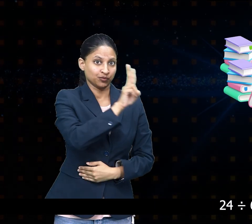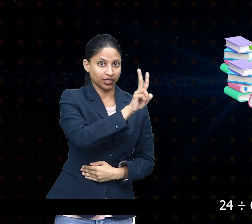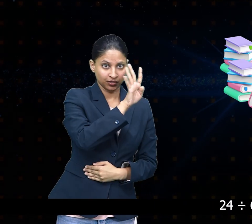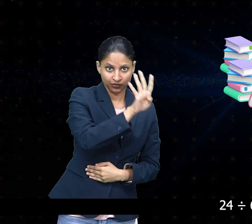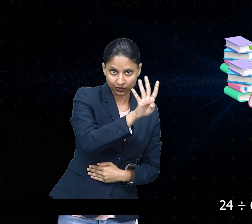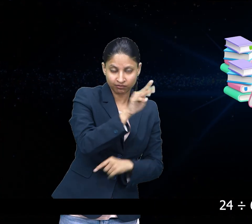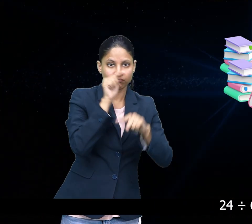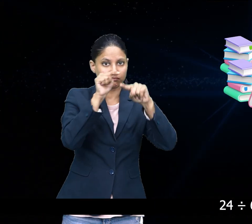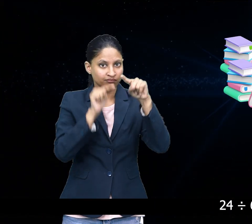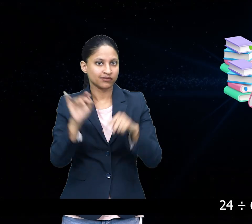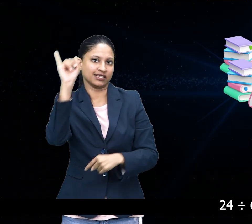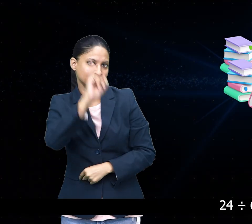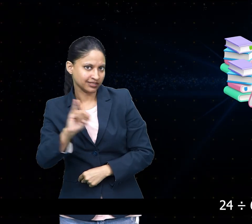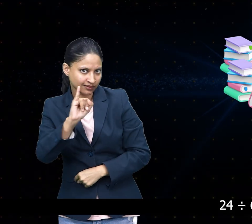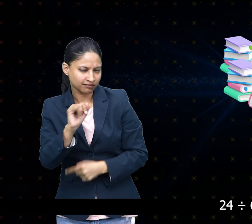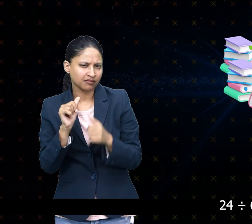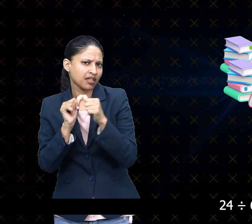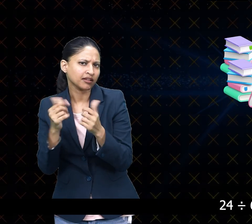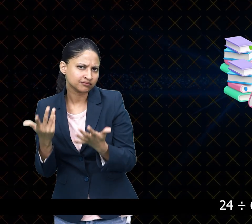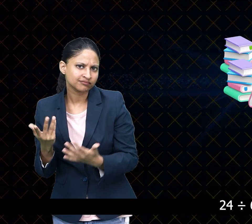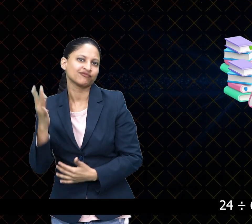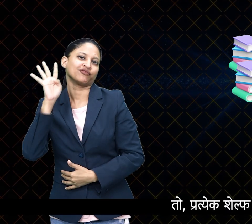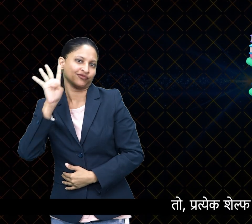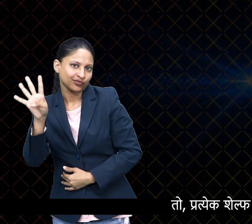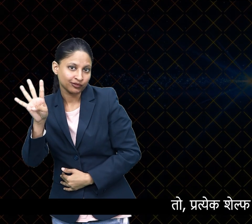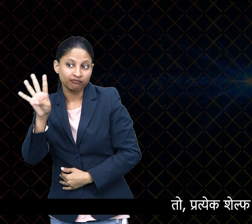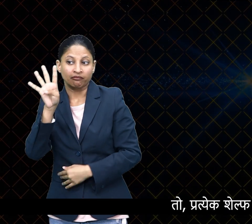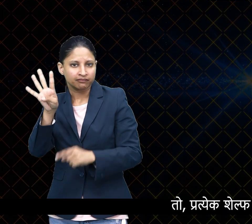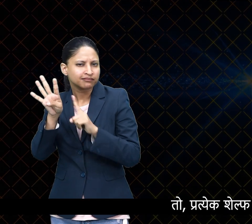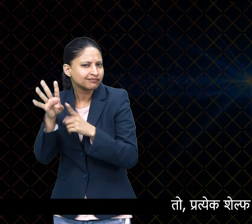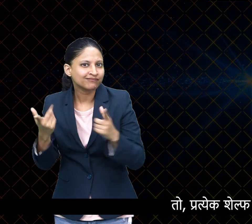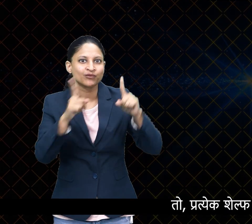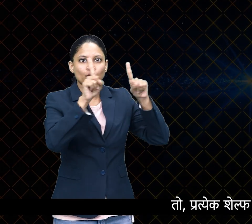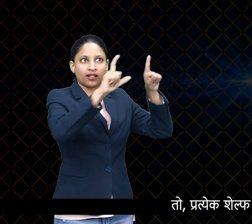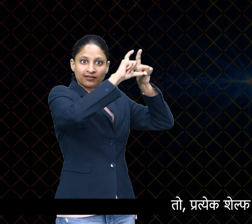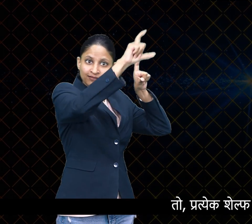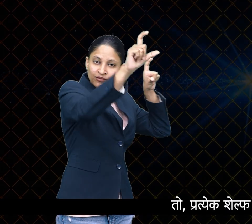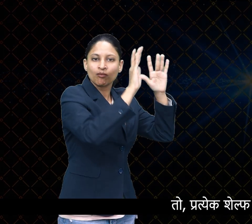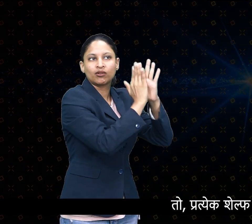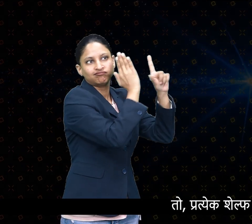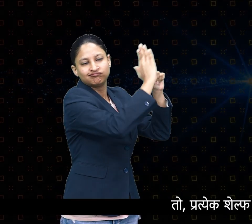24 भाग 6 बराबर 4। तो प्रत्येक शेल्फ पर 4 किताबें हैं।